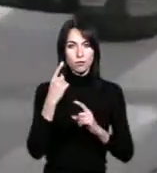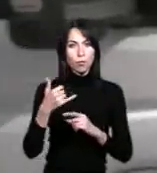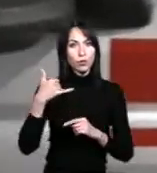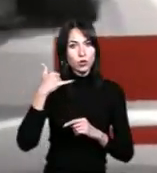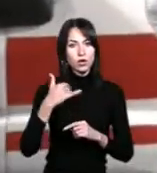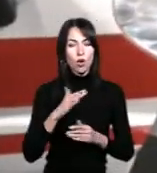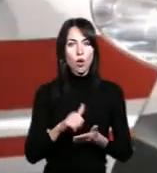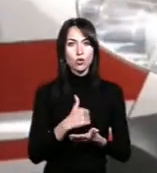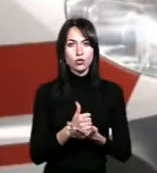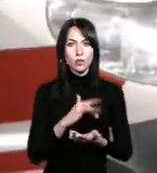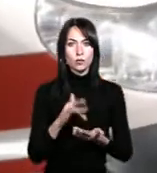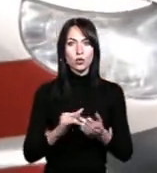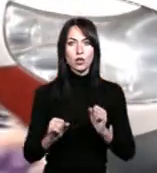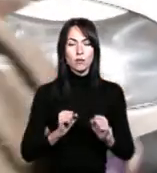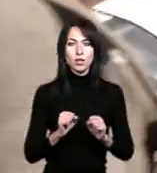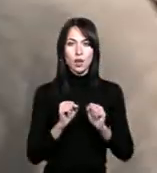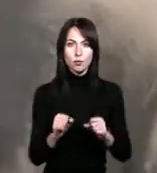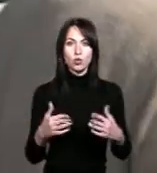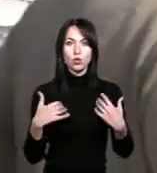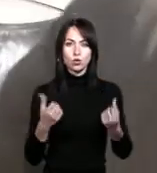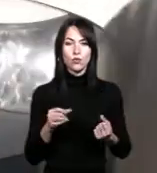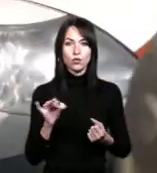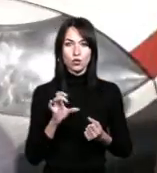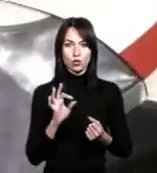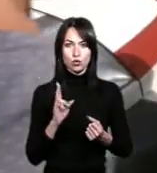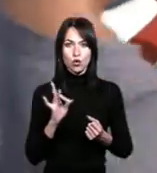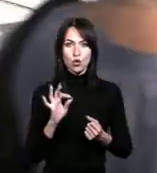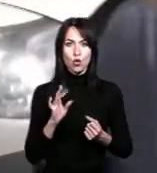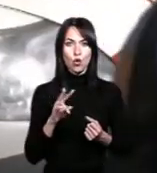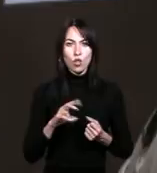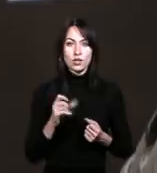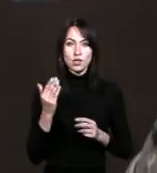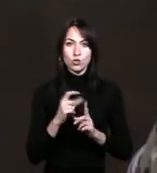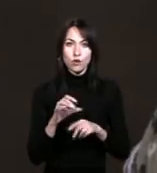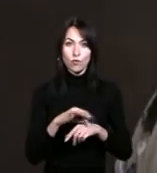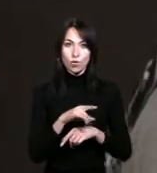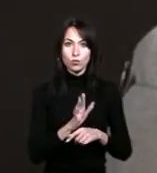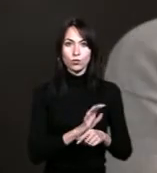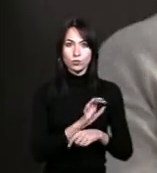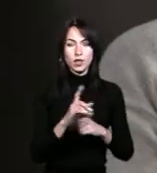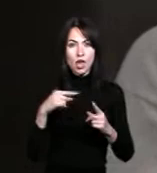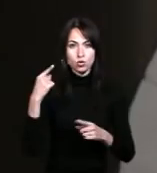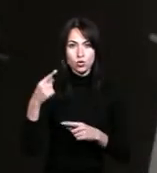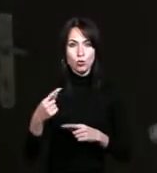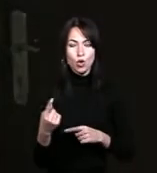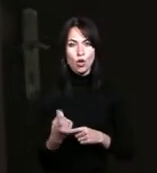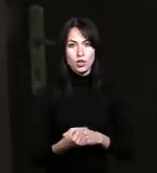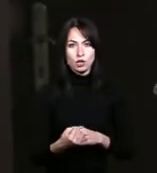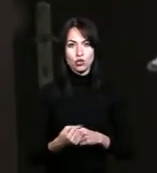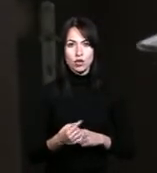очільник міського департаменту охорони здоров'я Юрій Сороколад. За його словами, хворих туди почнуть направляти наступного тижня.